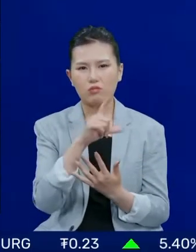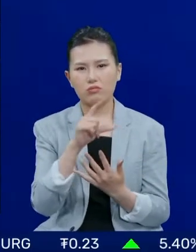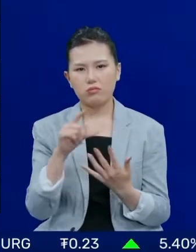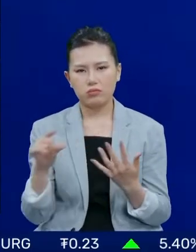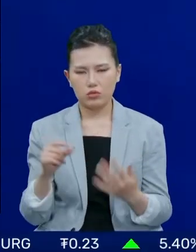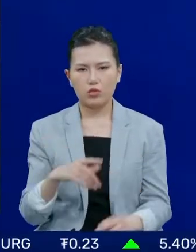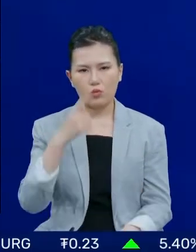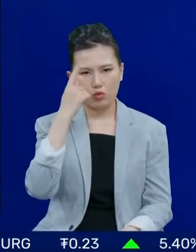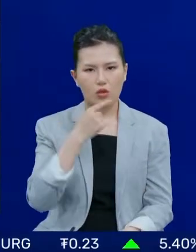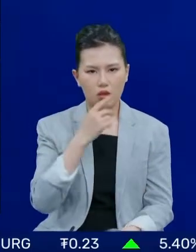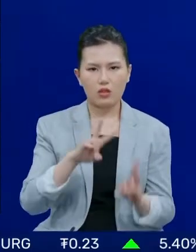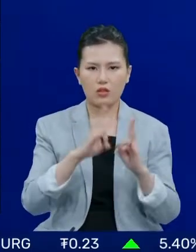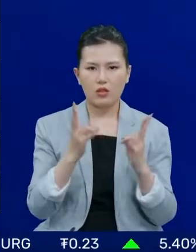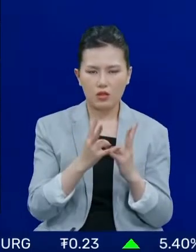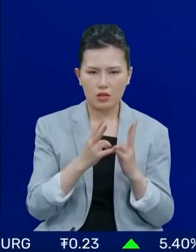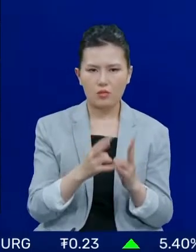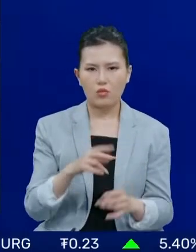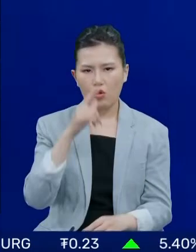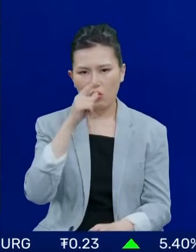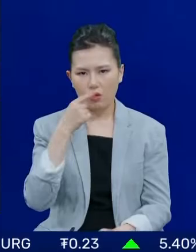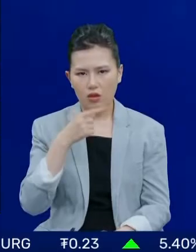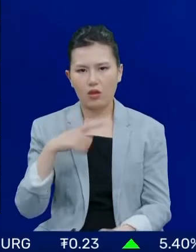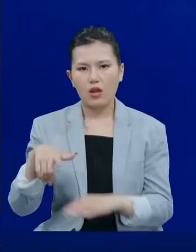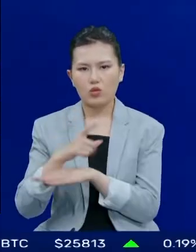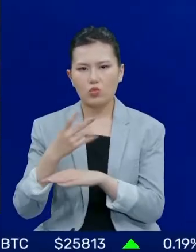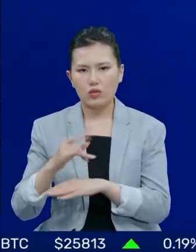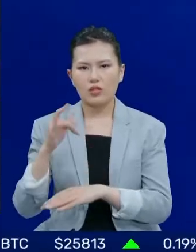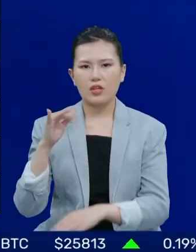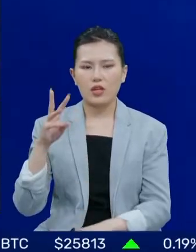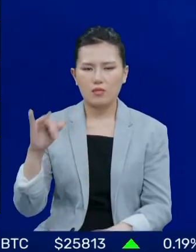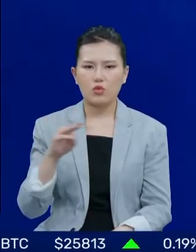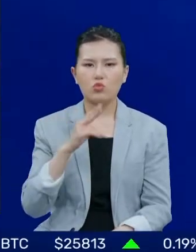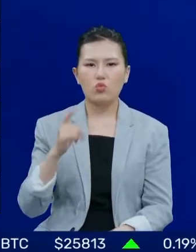Монгол хэл, нийгэм судлал, орос хэл, газар зүй, хим, түүх гэсэн хичээлийн